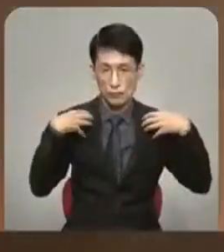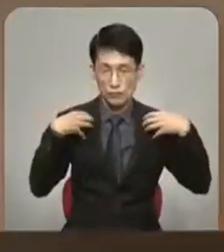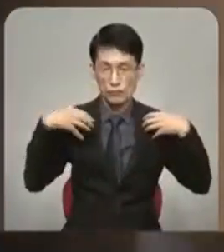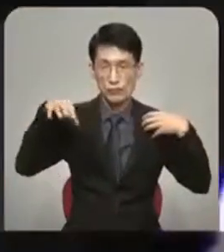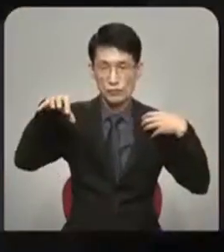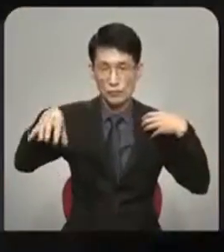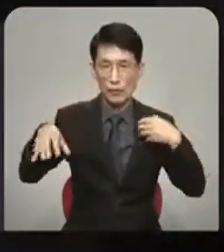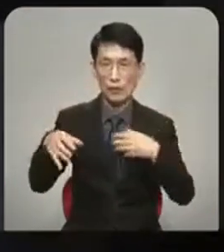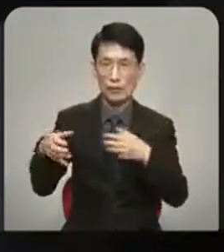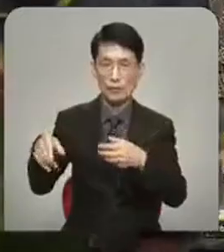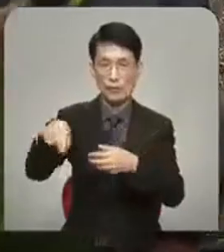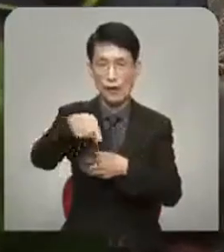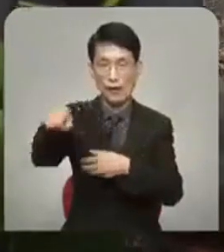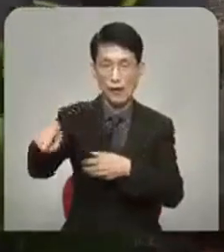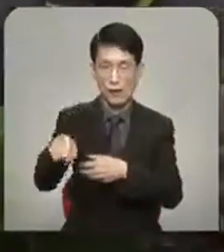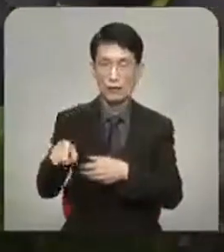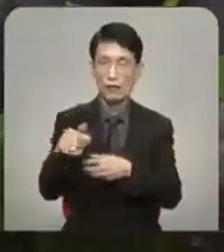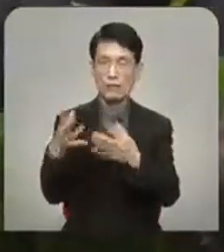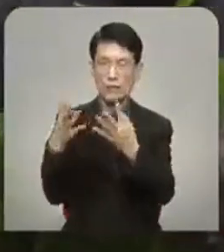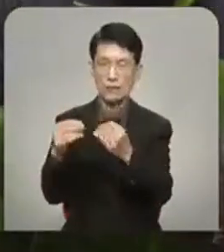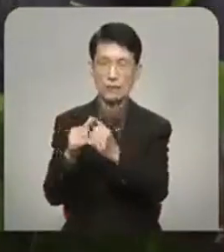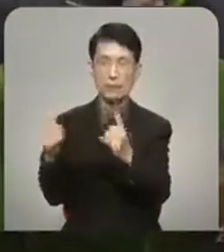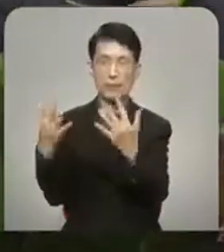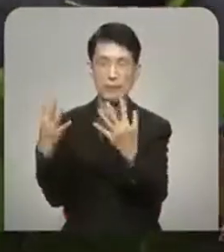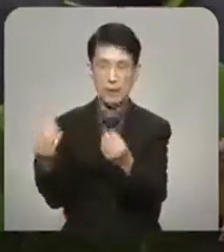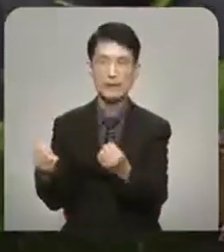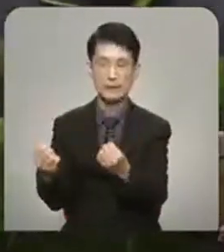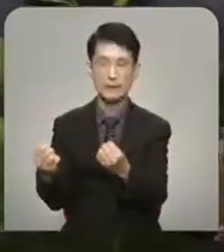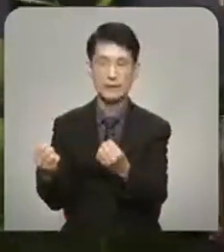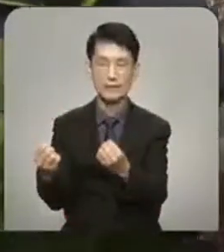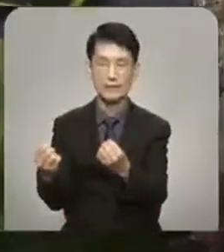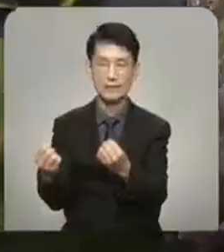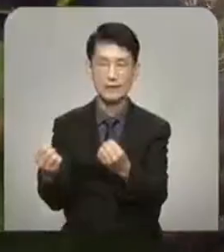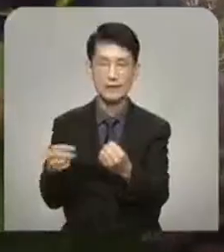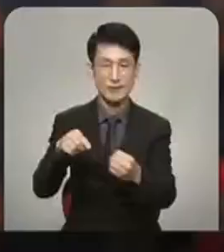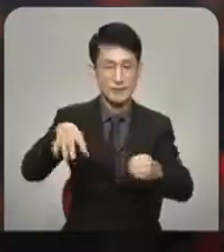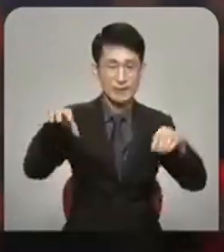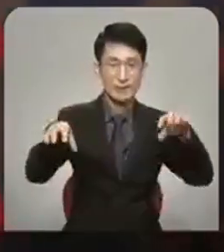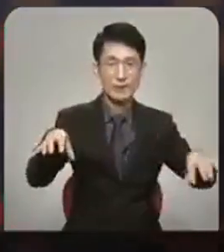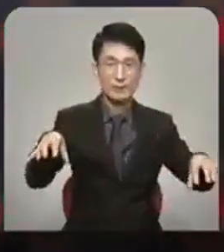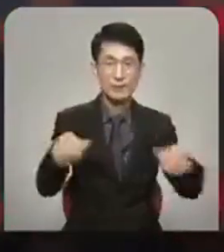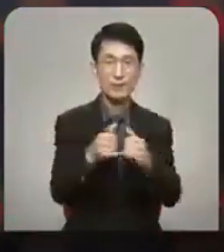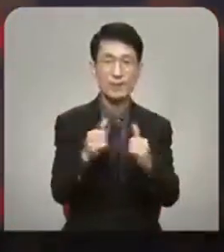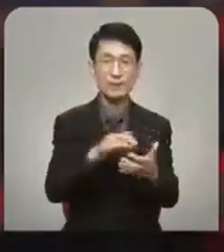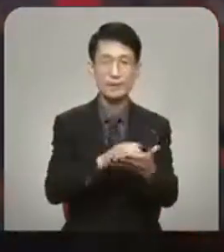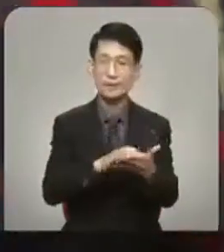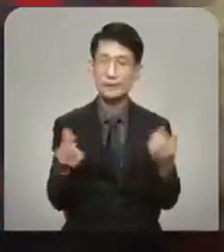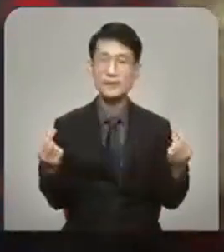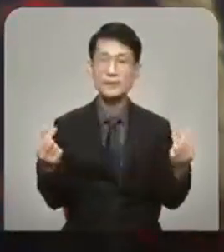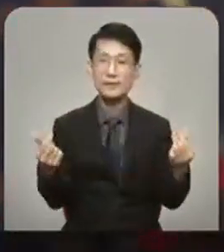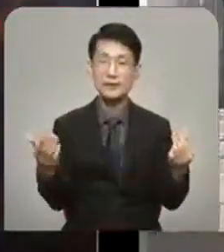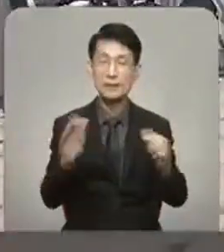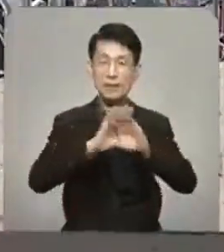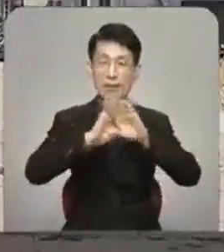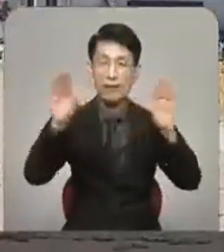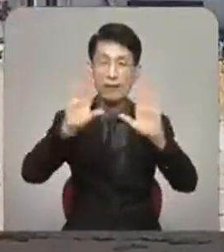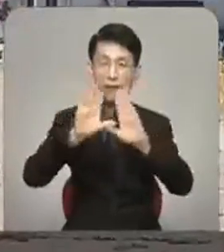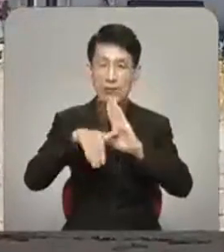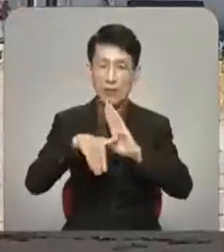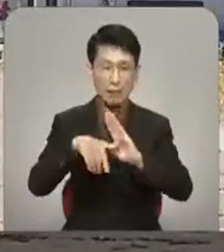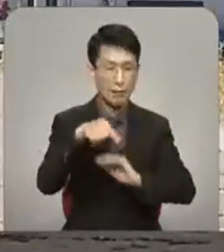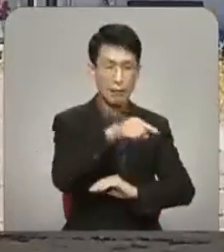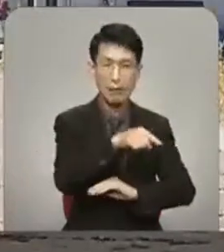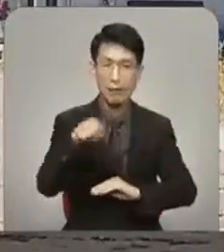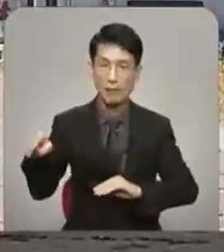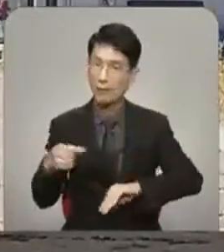있어 상대적으로 활기가 넘칩니다. 주민등록상으로는 양쪽의 인구수가 비슷하지만 낮 풍경은 전혀